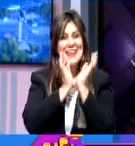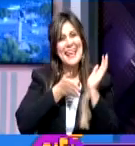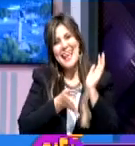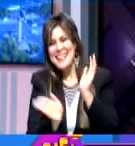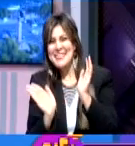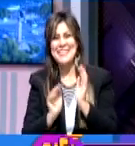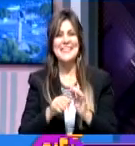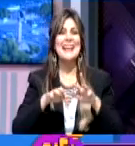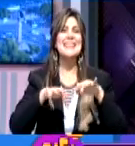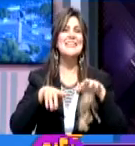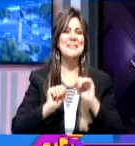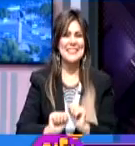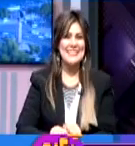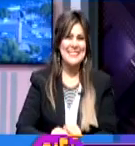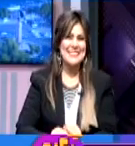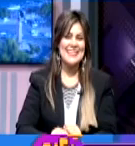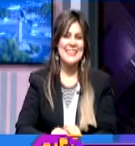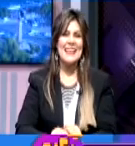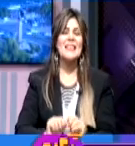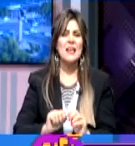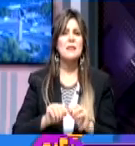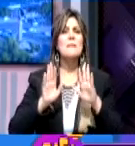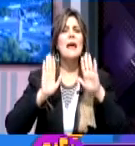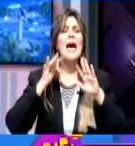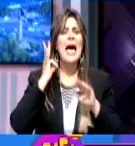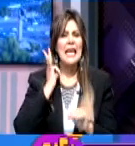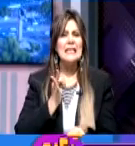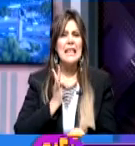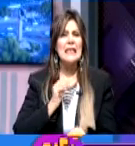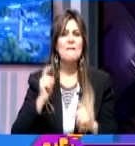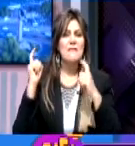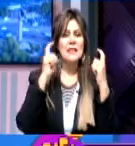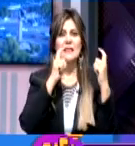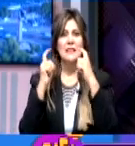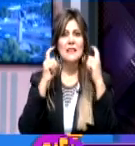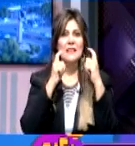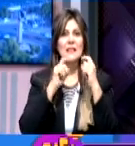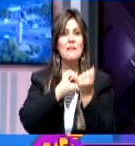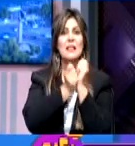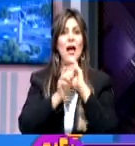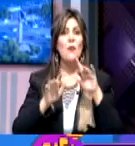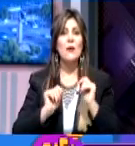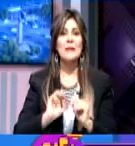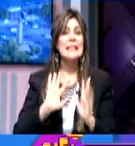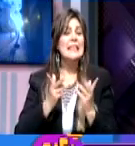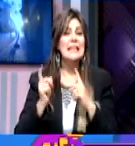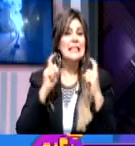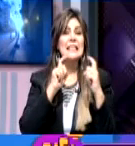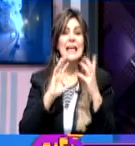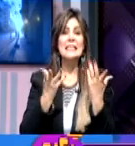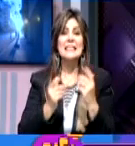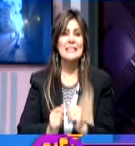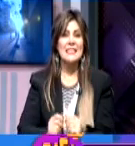طب اكيد طبعا في تحديات واجهتكم في التحول الرقمي، عايزين نعرف ما هي التحديات او واجهه